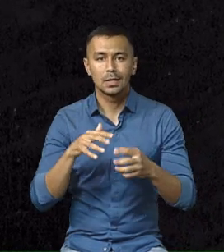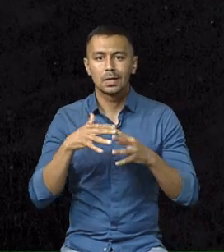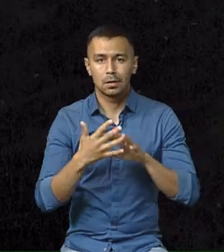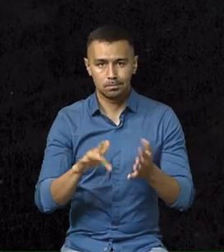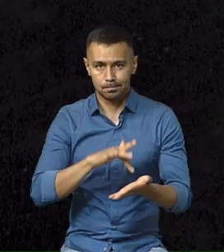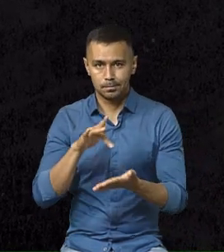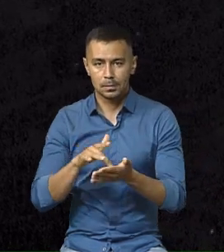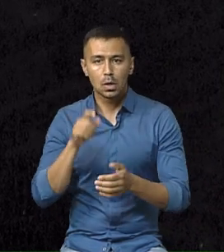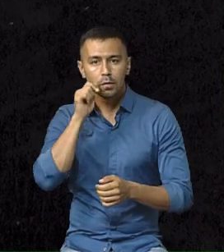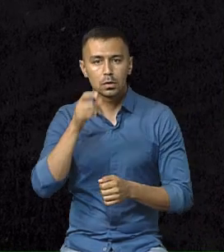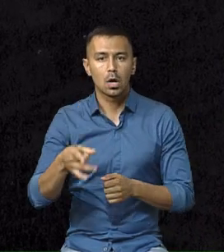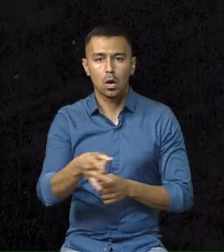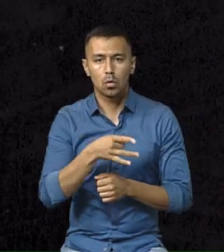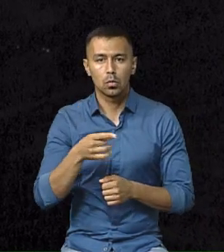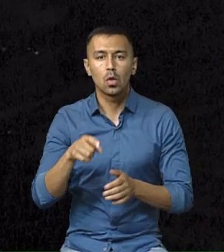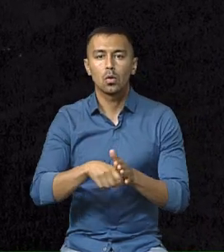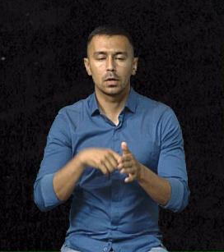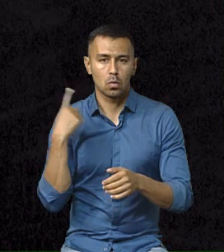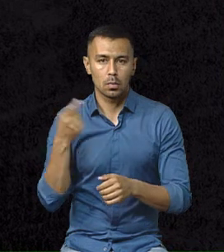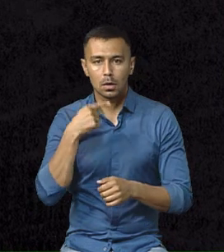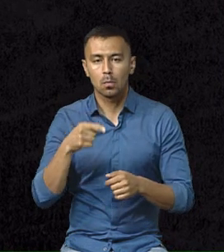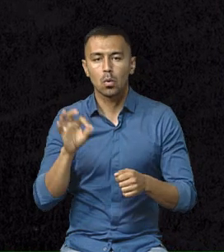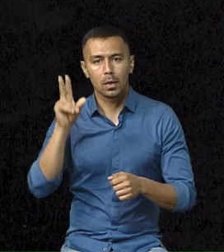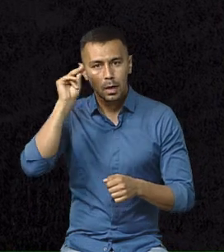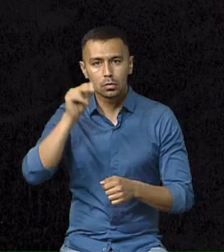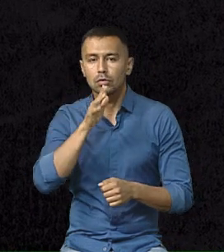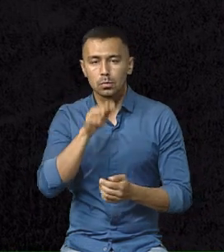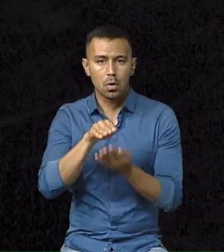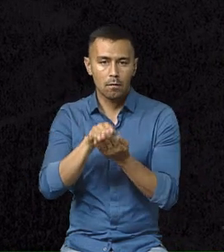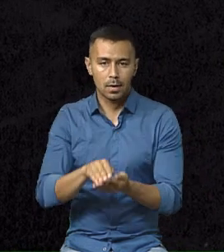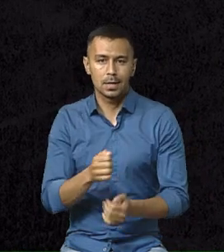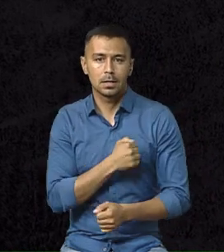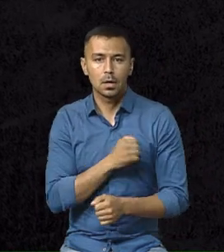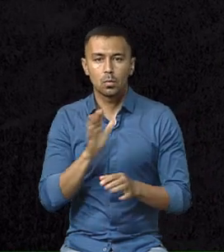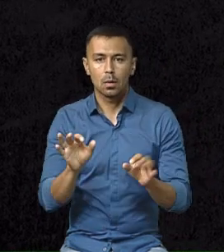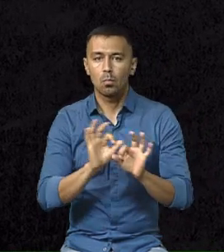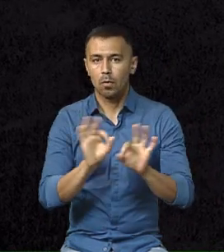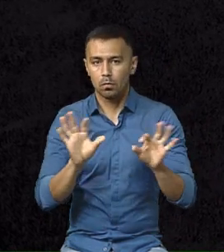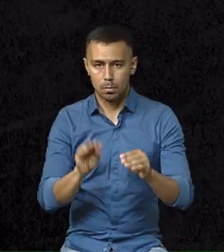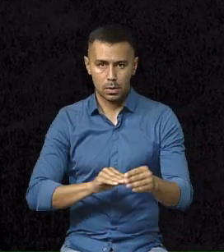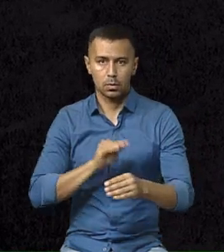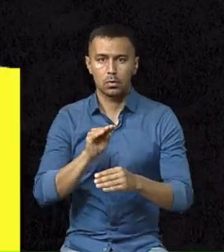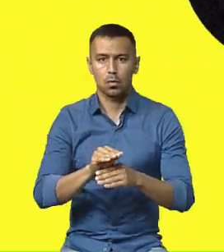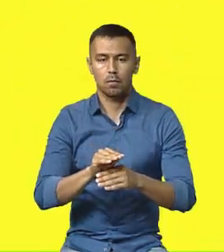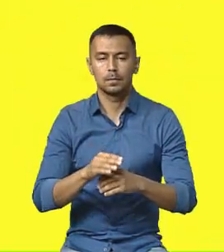пункті Слов'янського району Донецької області. Каже, про дату та час поховання захисника буде повідомлено додатково.